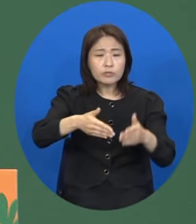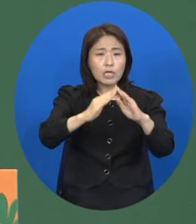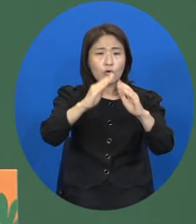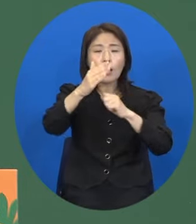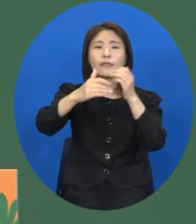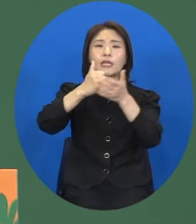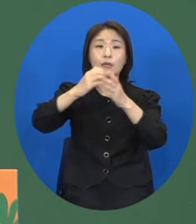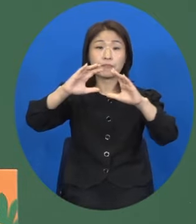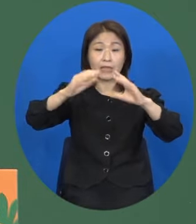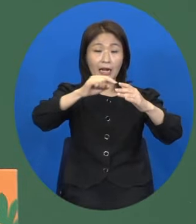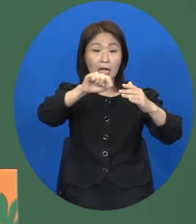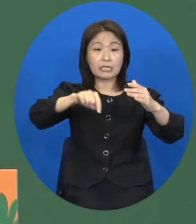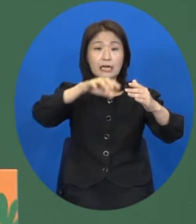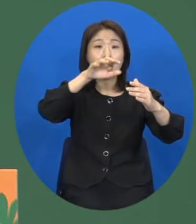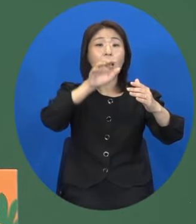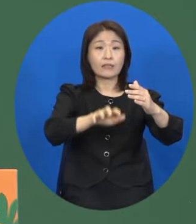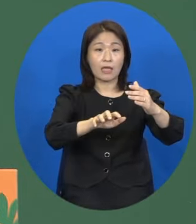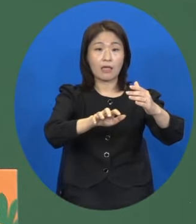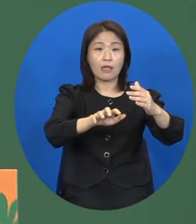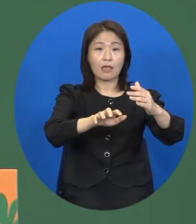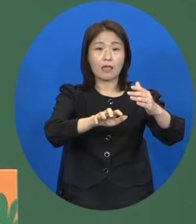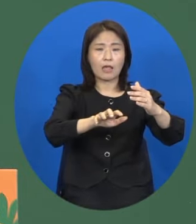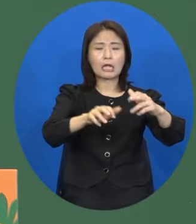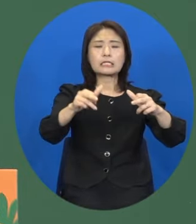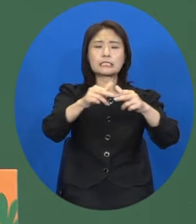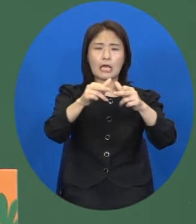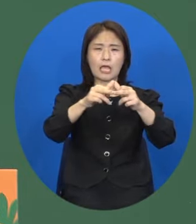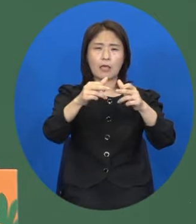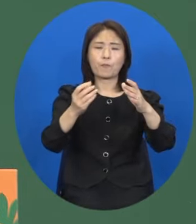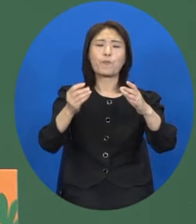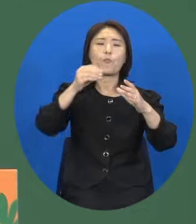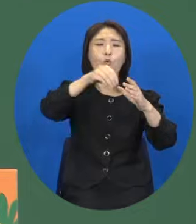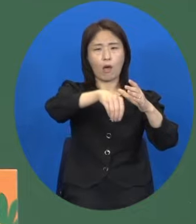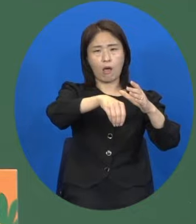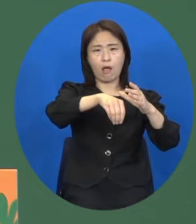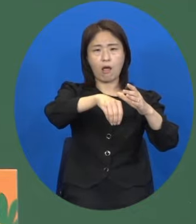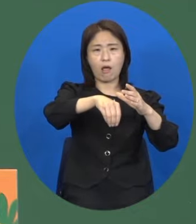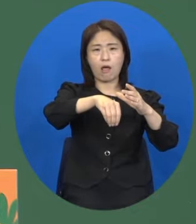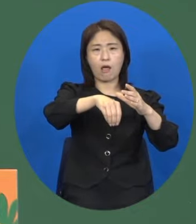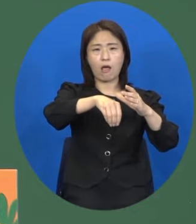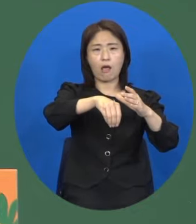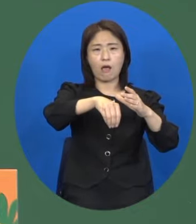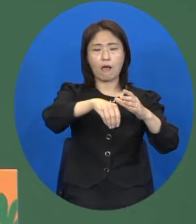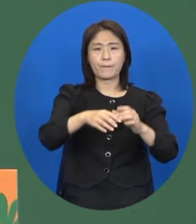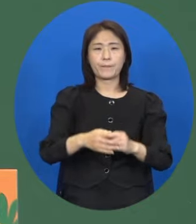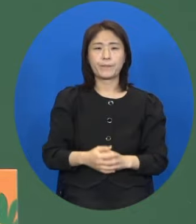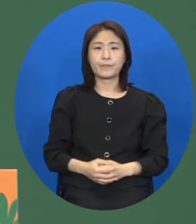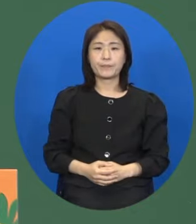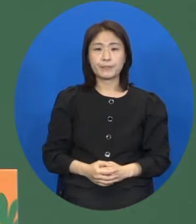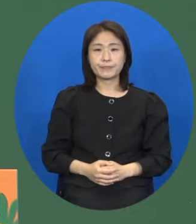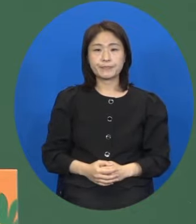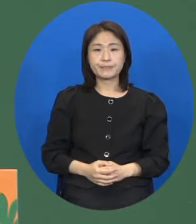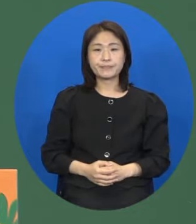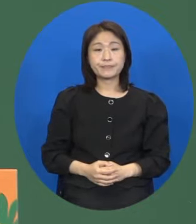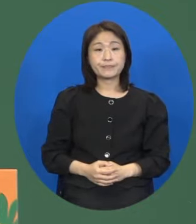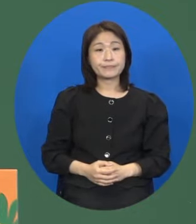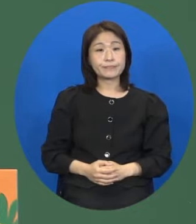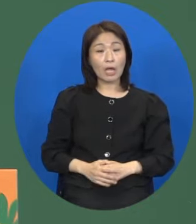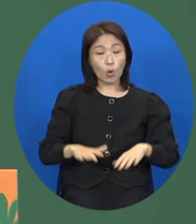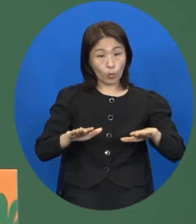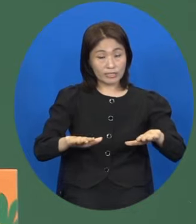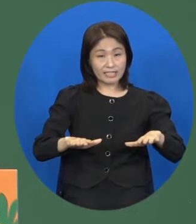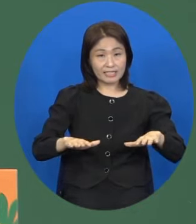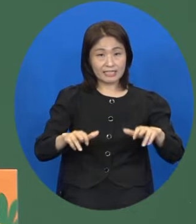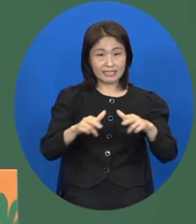그 하나님 나라에는 장애인이 포함돼 있습니다. 오늘 장애인